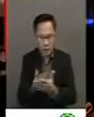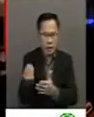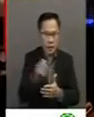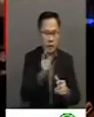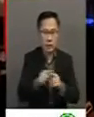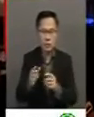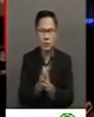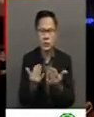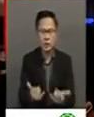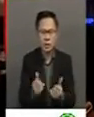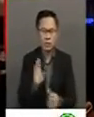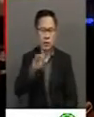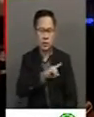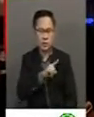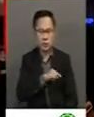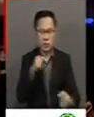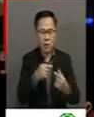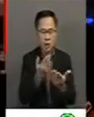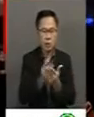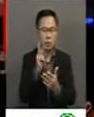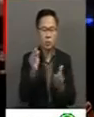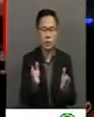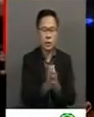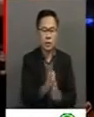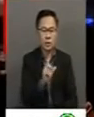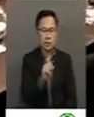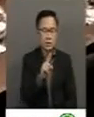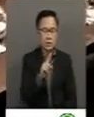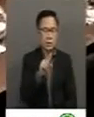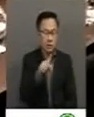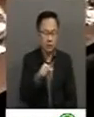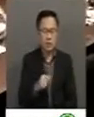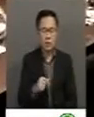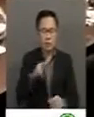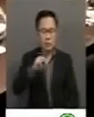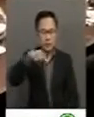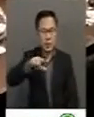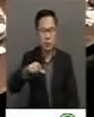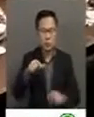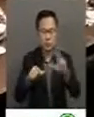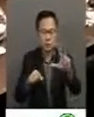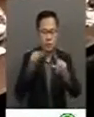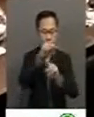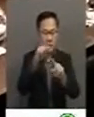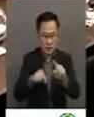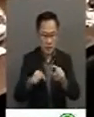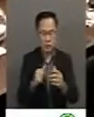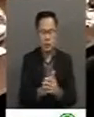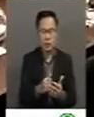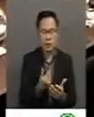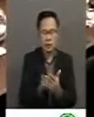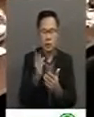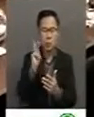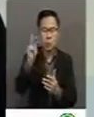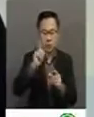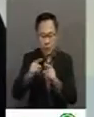ทมีสัดส่วนหนี้เสียต่อสินเชื่อรวมกันอยู่ที่ระดับ 3% ถือว่าเป็นระดับที่ไม่น่าเป็นห่วงควบคุมได้ค่ะเพราะว่ามีการเ